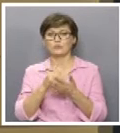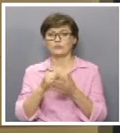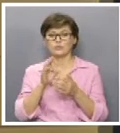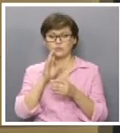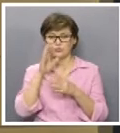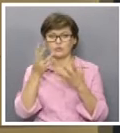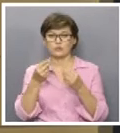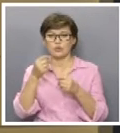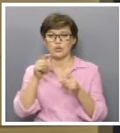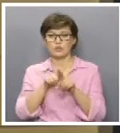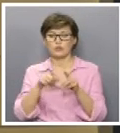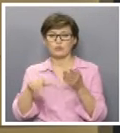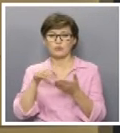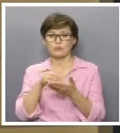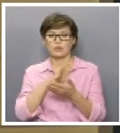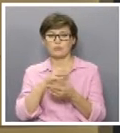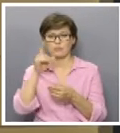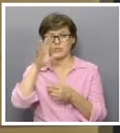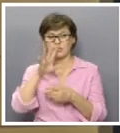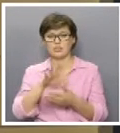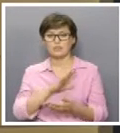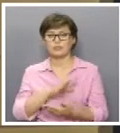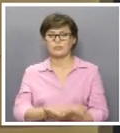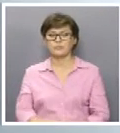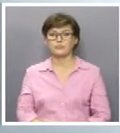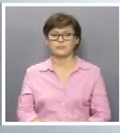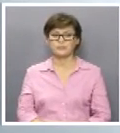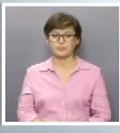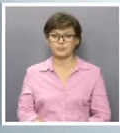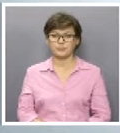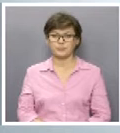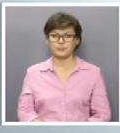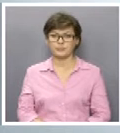және күндізгі сессия қорытындысы бойынша белгіленеді.